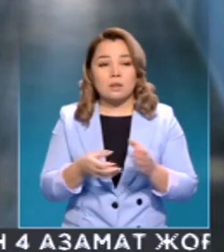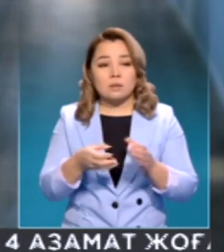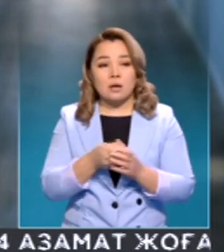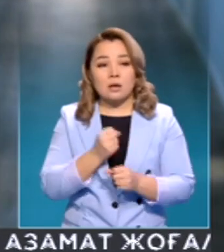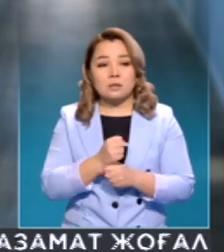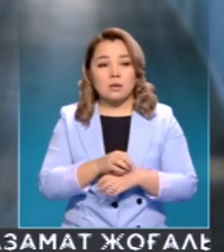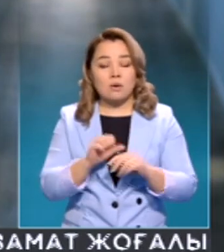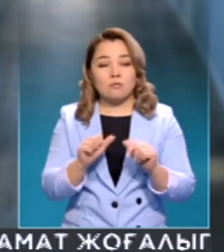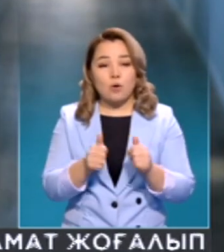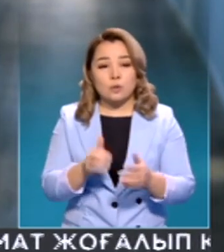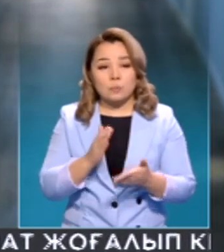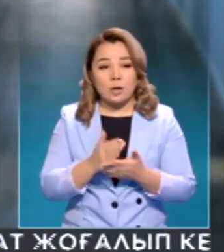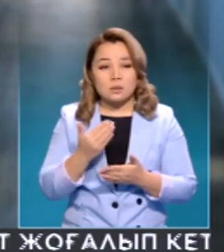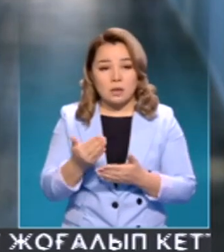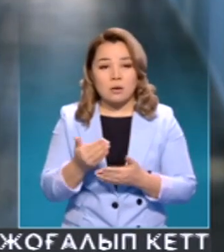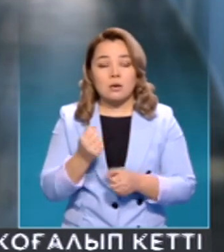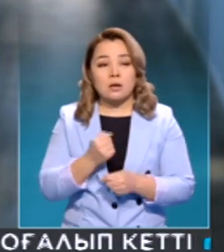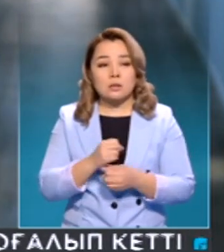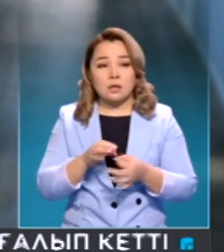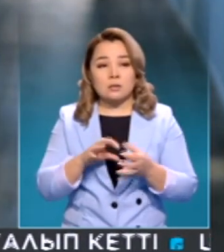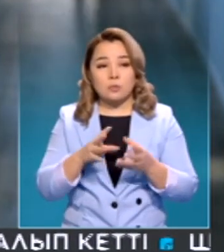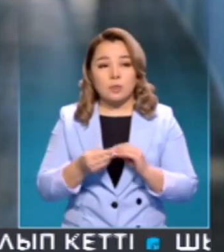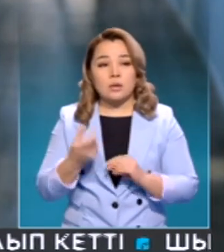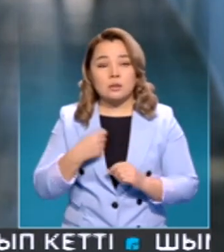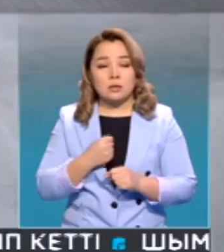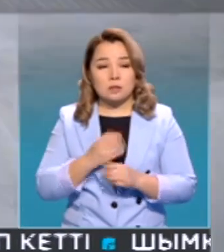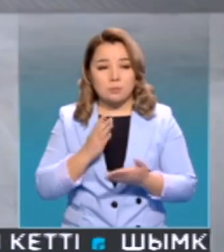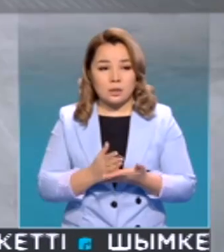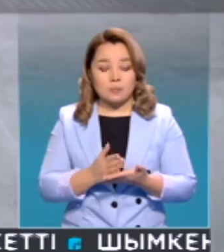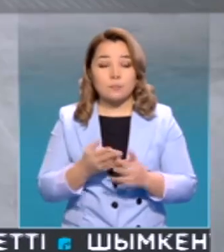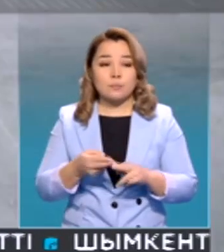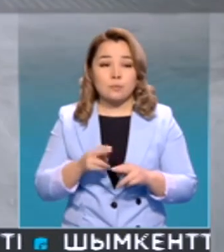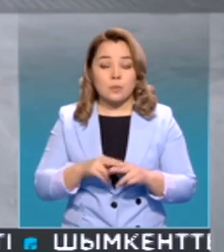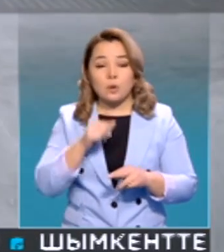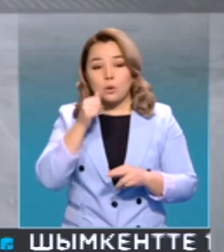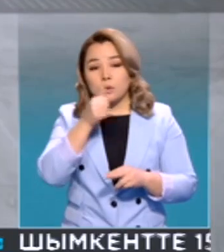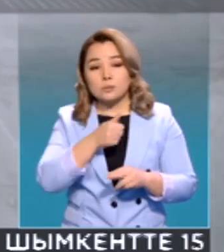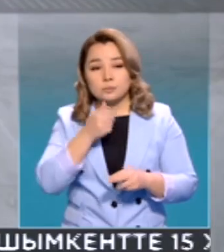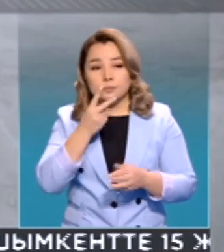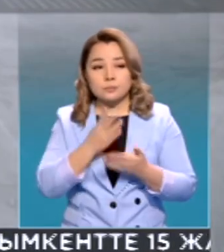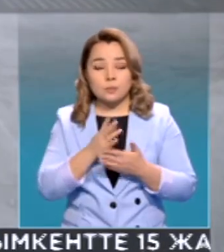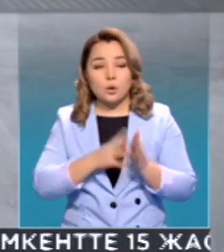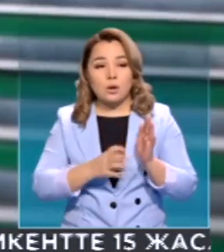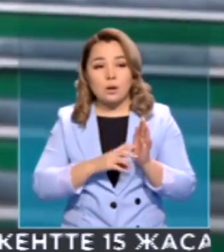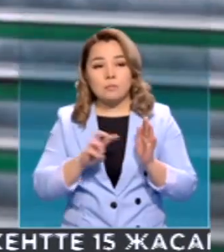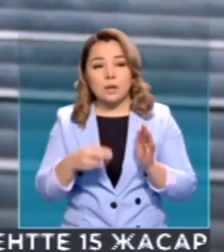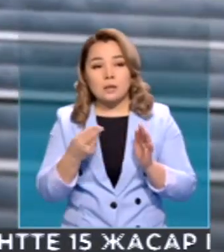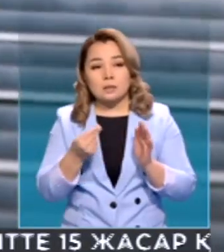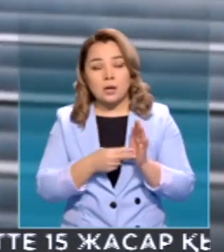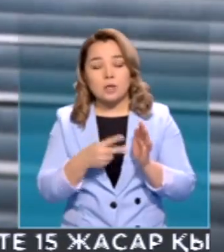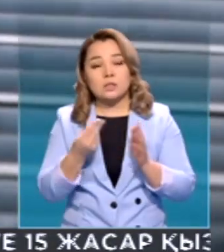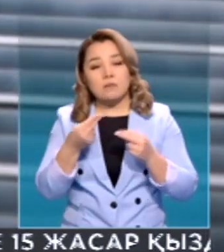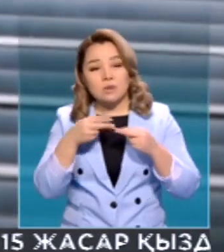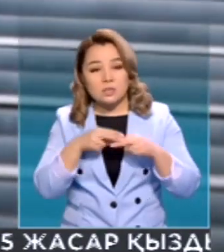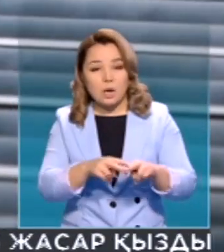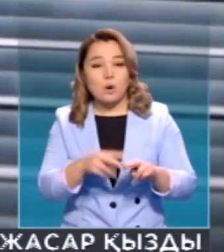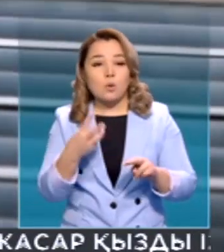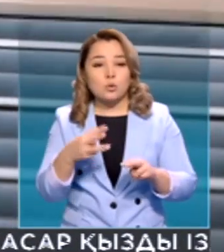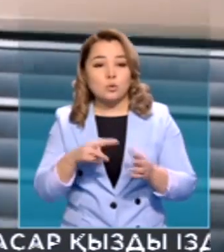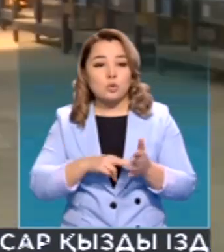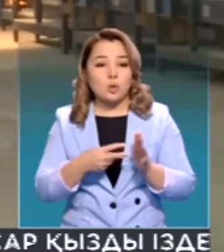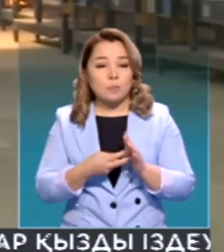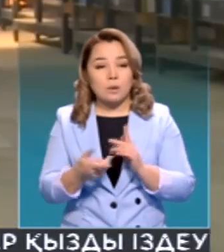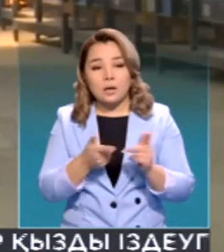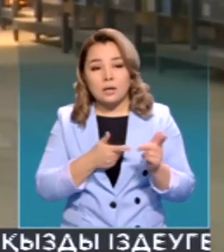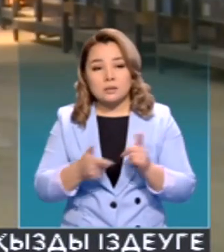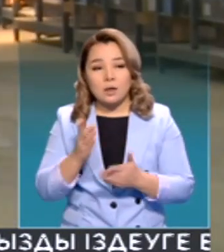болады, пресс формасы болады. Ол пресс формаларды да біз өзіміз жасап жатырмыз. Былтыр Ақтөбе облысына 900 миллиард теңге инвестиция тартылып, 30 жоба жүзеге